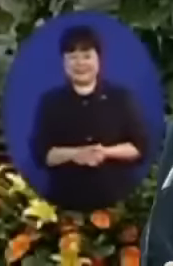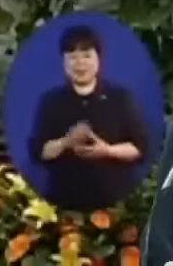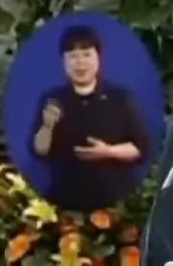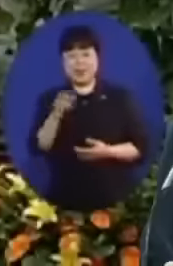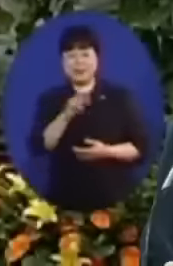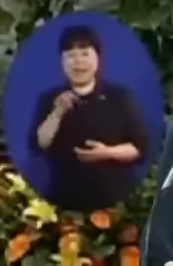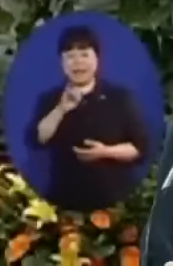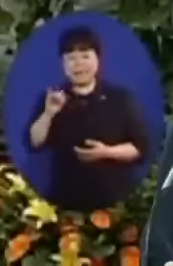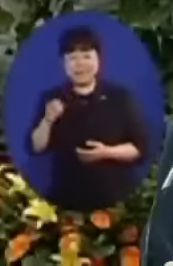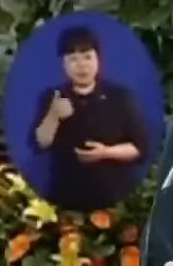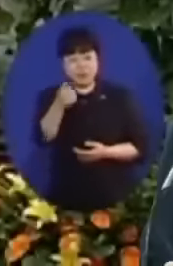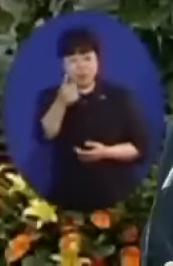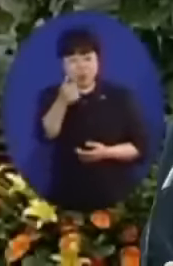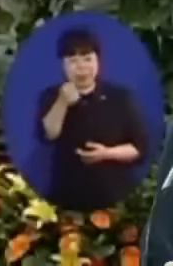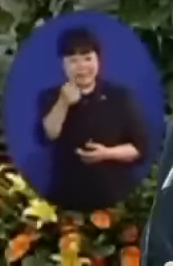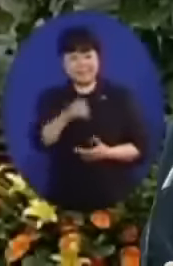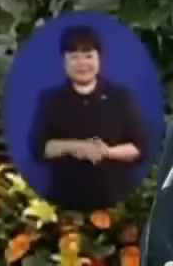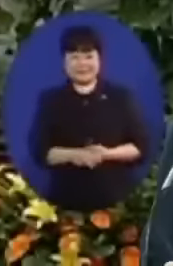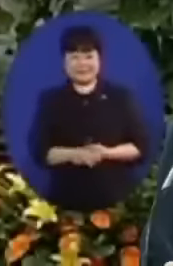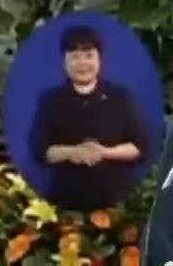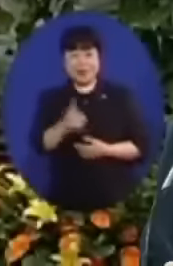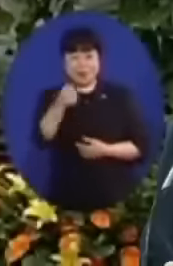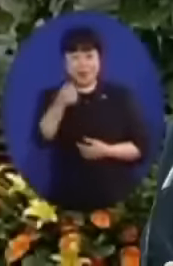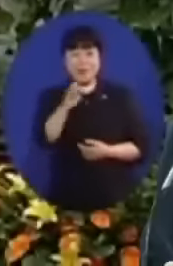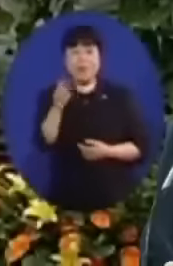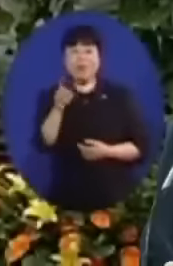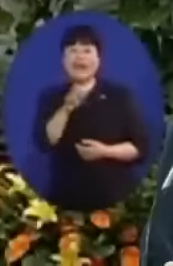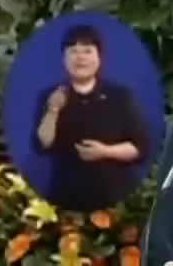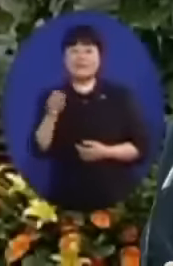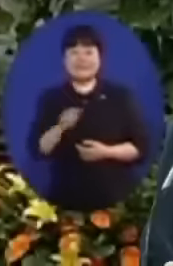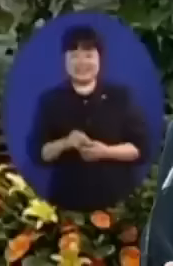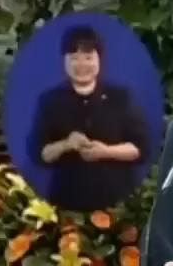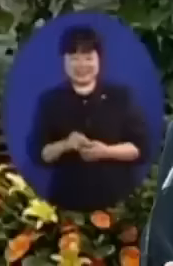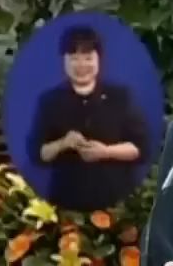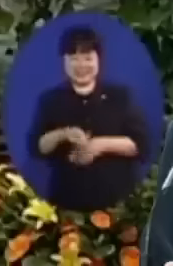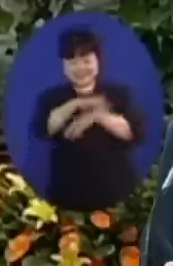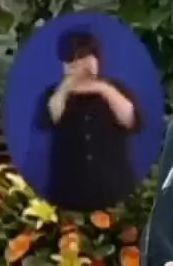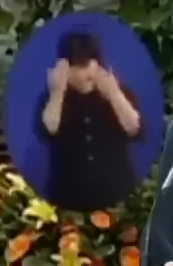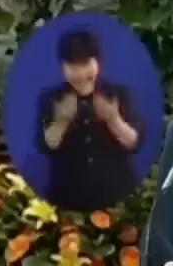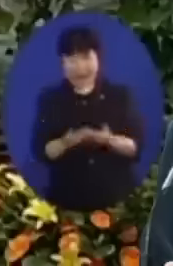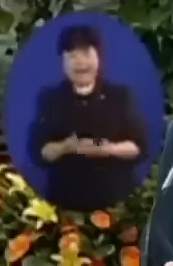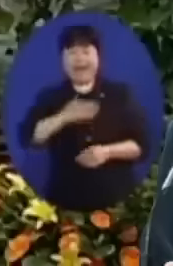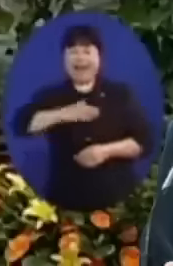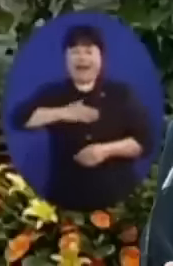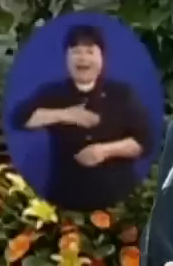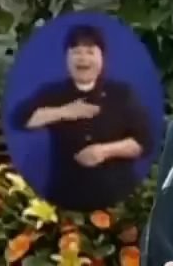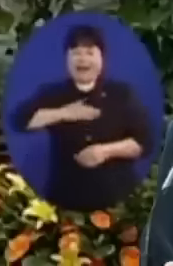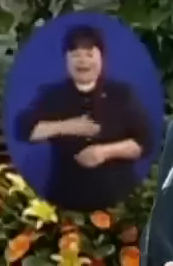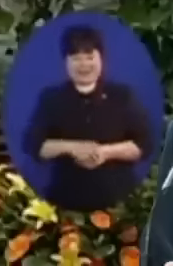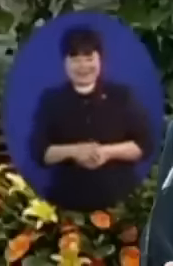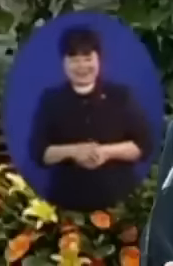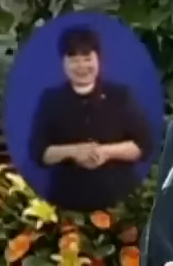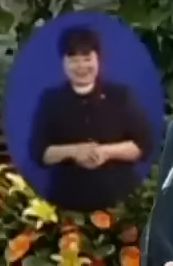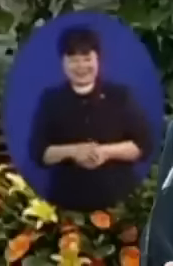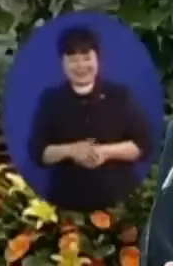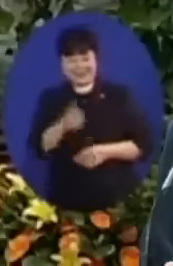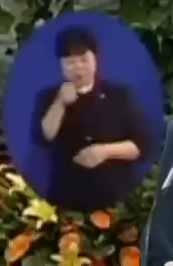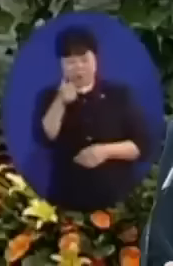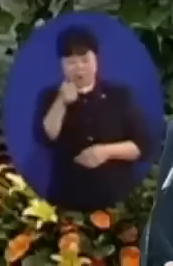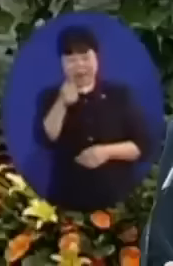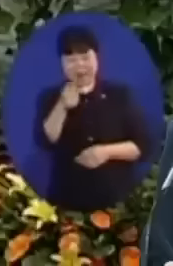모나미 하면 볼펜, 볼펜 하면 모나미 할 정도로 모나미 볼펜은 모든 사람에게